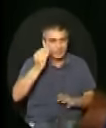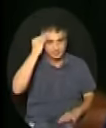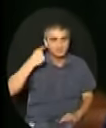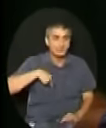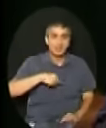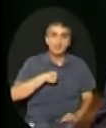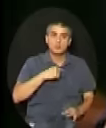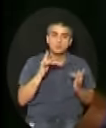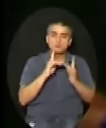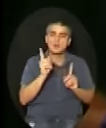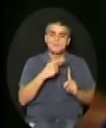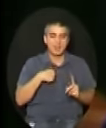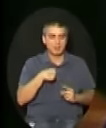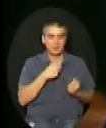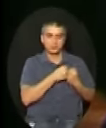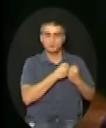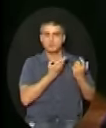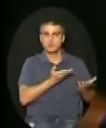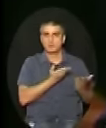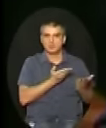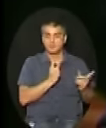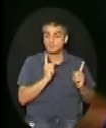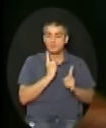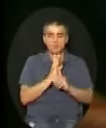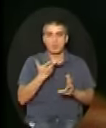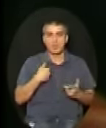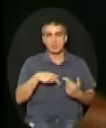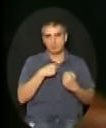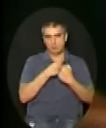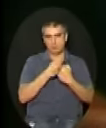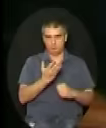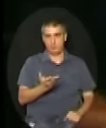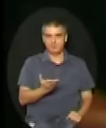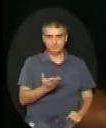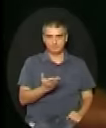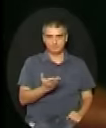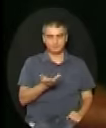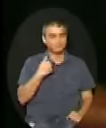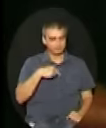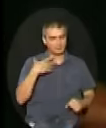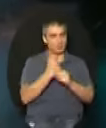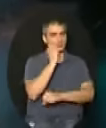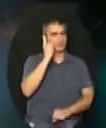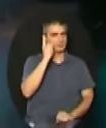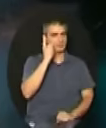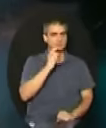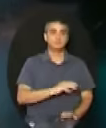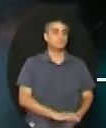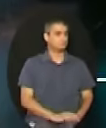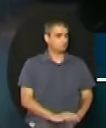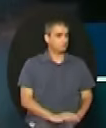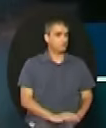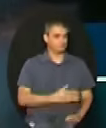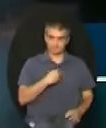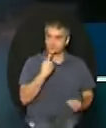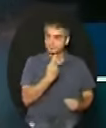לנו מול מי אנחנו עומדים ומול מה אנחנו עומדים. אנחנו ננצח. כן,